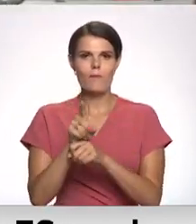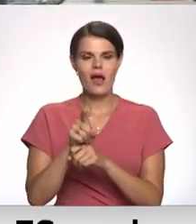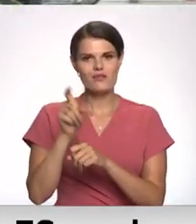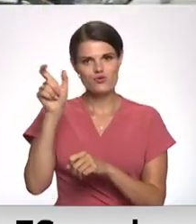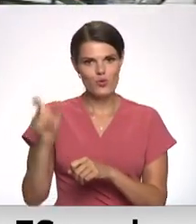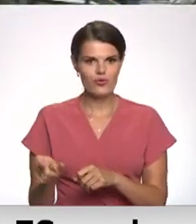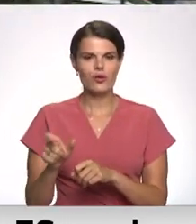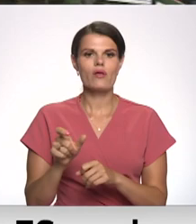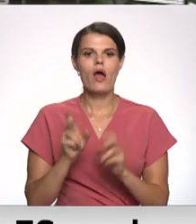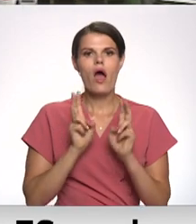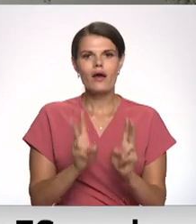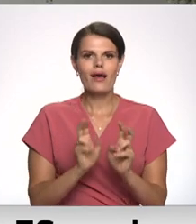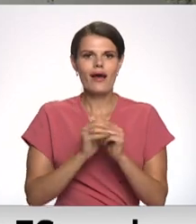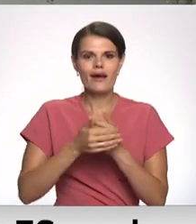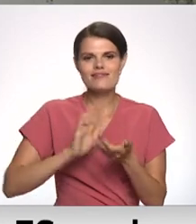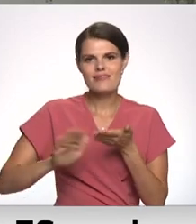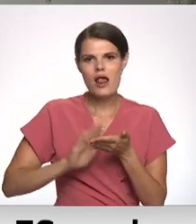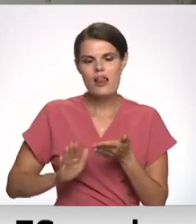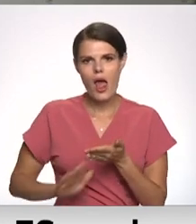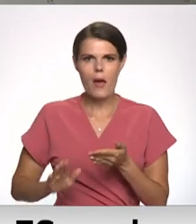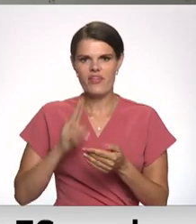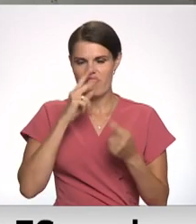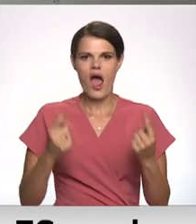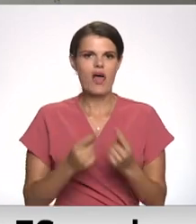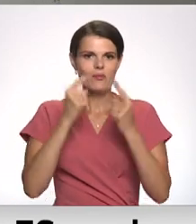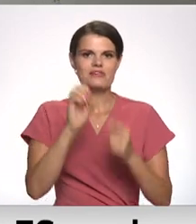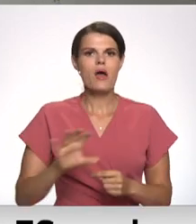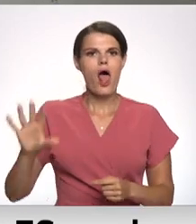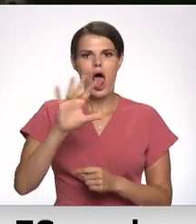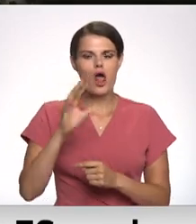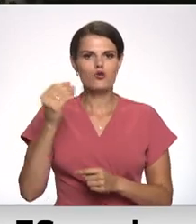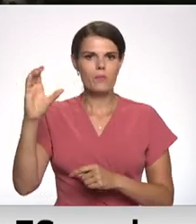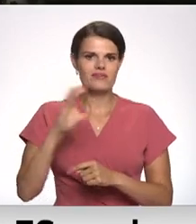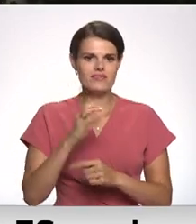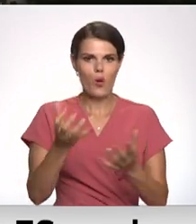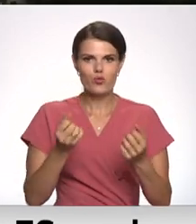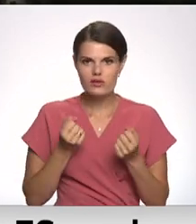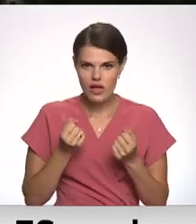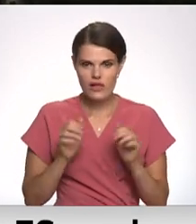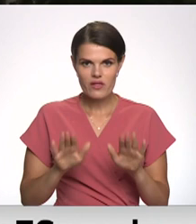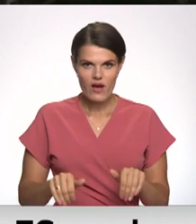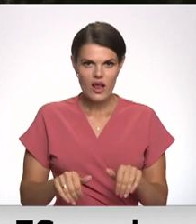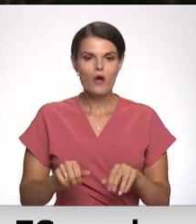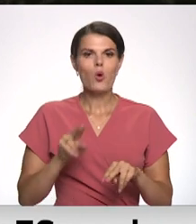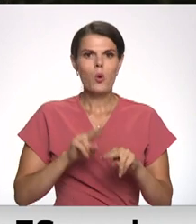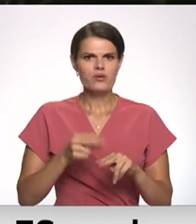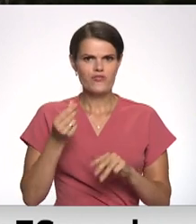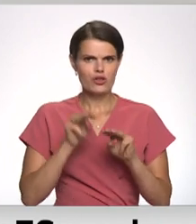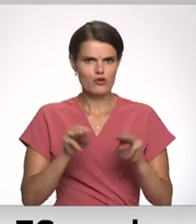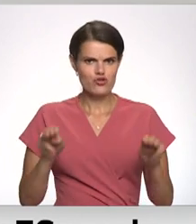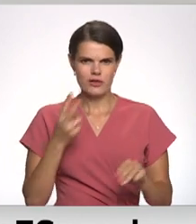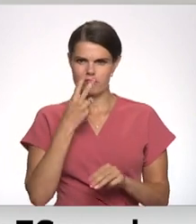pasūtītāju par to, kā slēpt neatbilstības Eiropas Savienības fondu naudas apgūšanā, bet Finanšu ministrijai radās